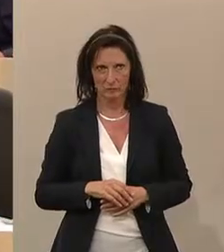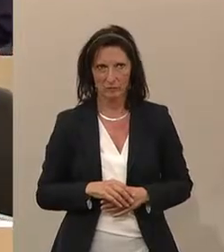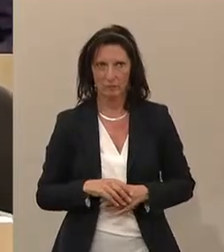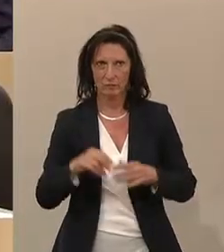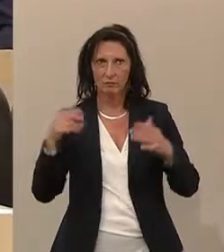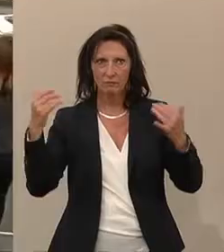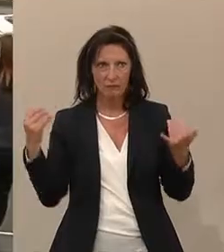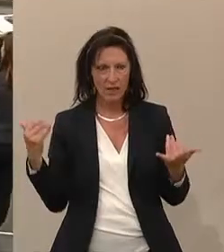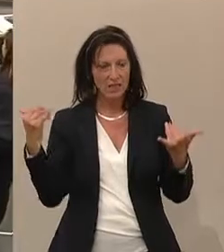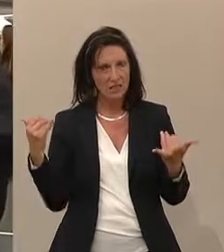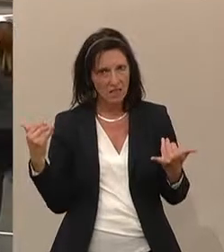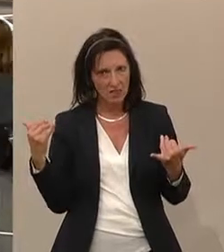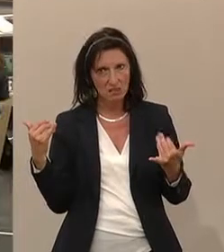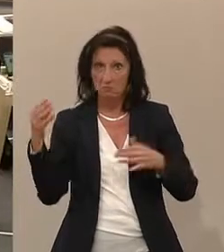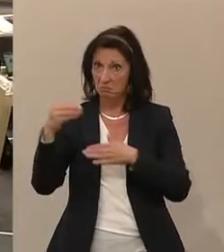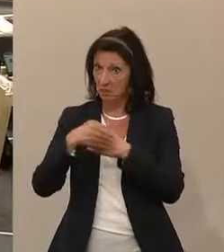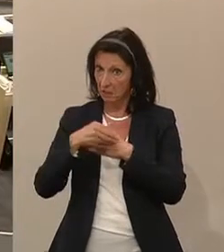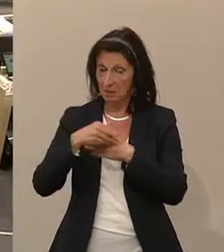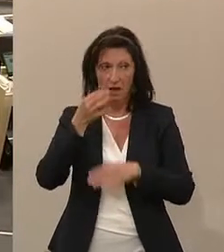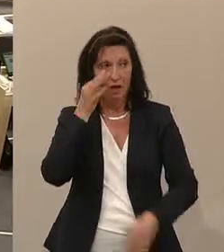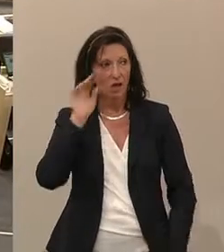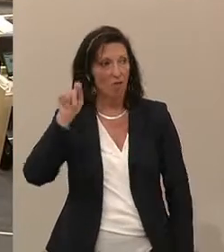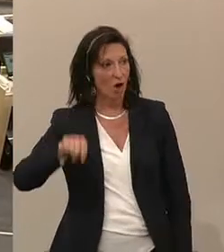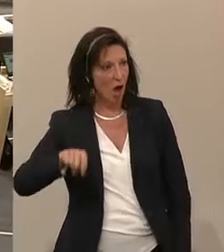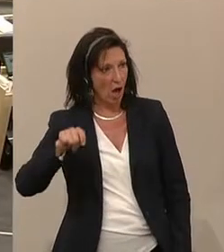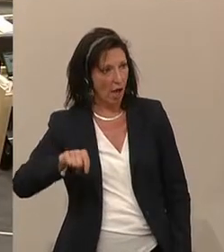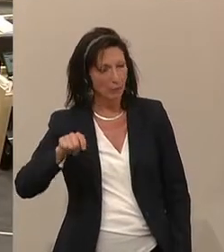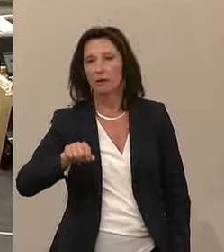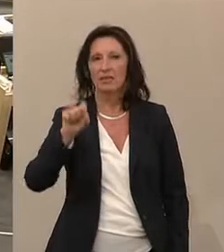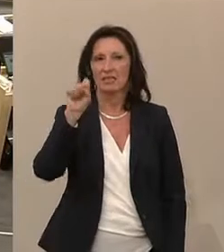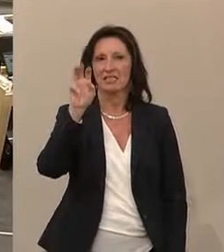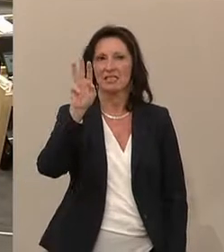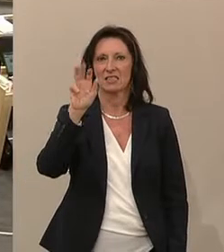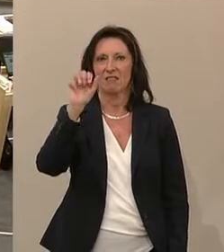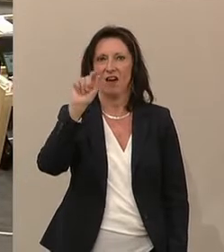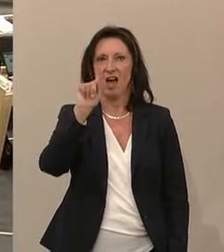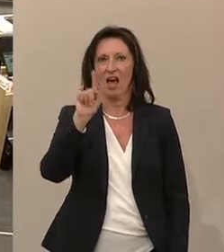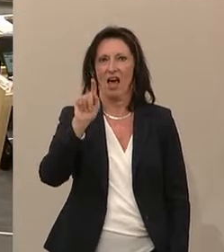Als nächste am Wort ist die Frau Abgeordnete Marlene Swatzek.